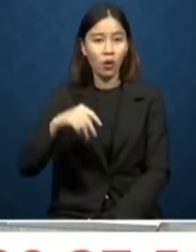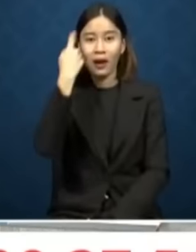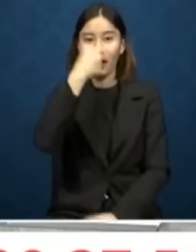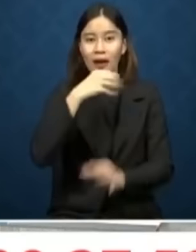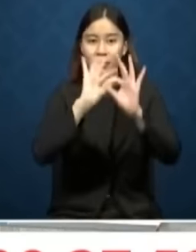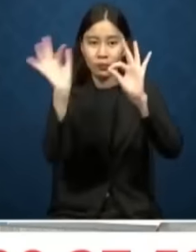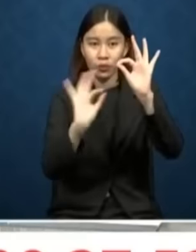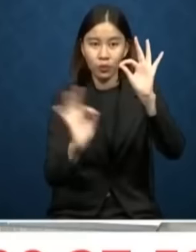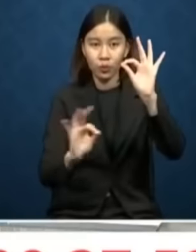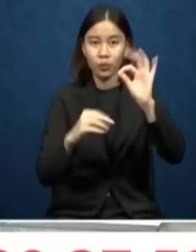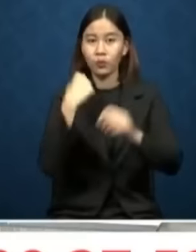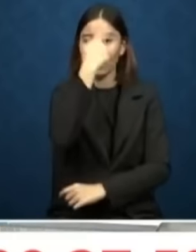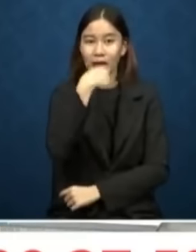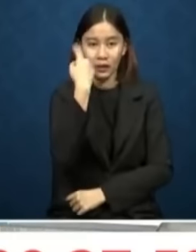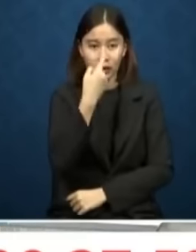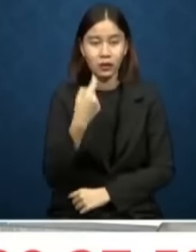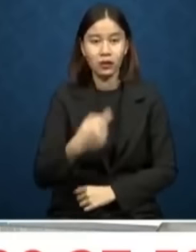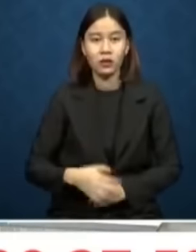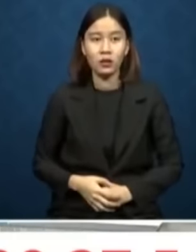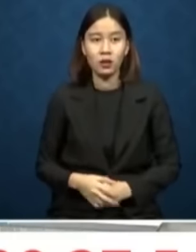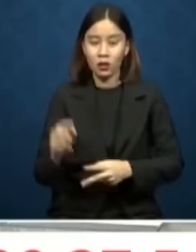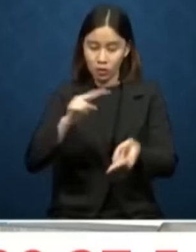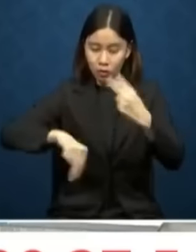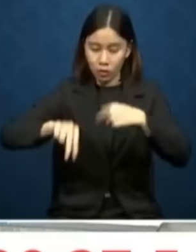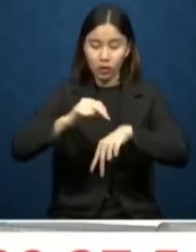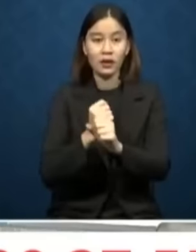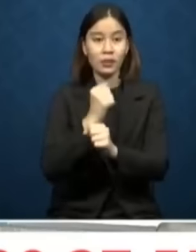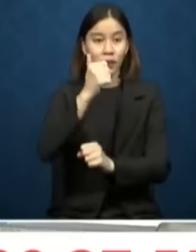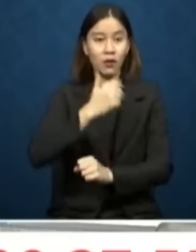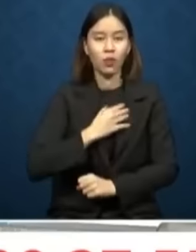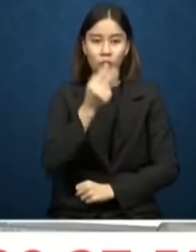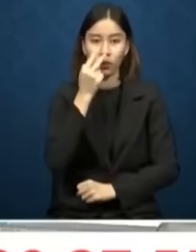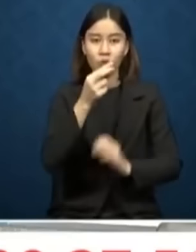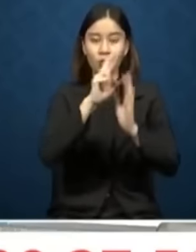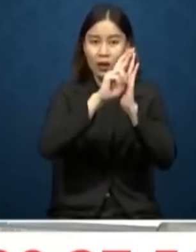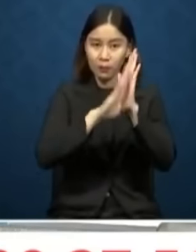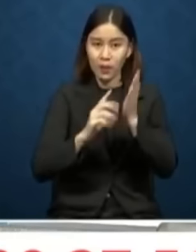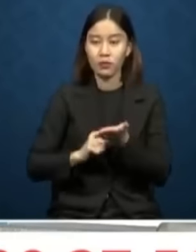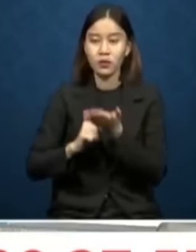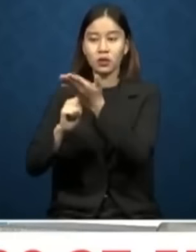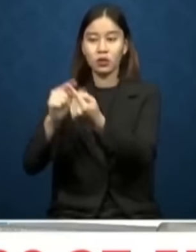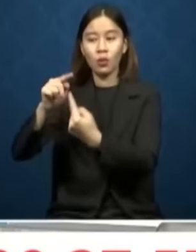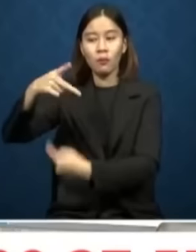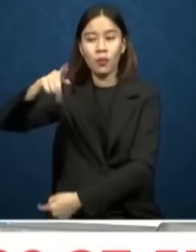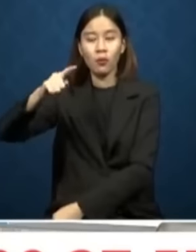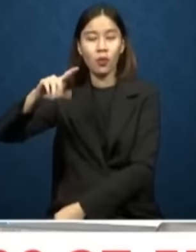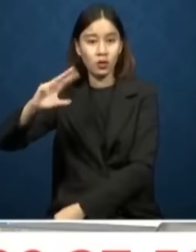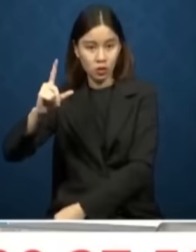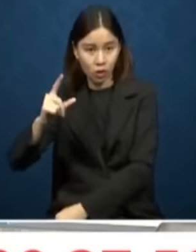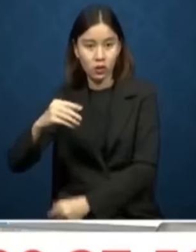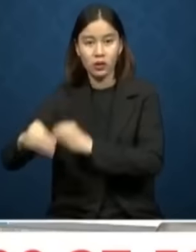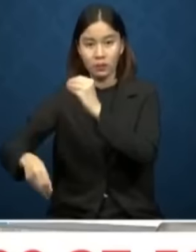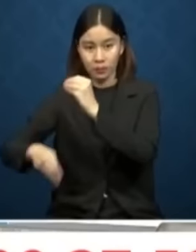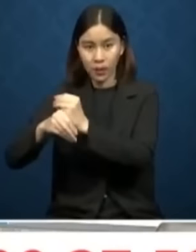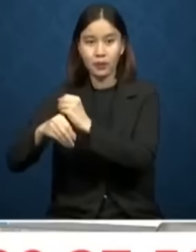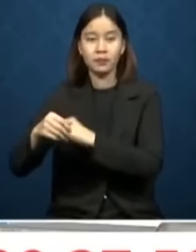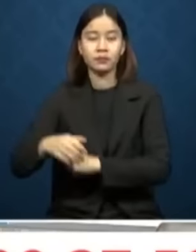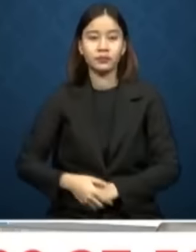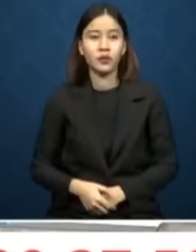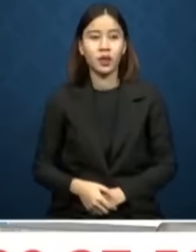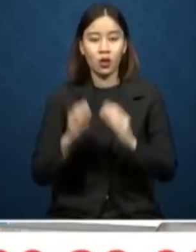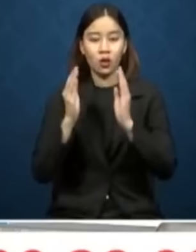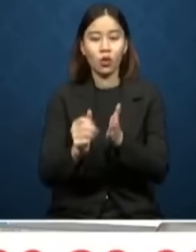นล่ะครับตรวจดูเลยครับผมดูระเบียบแล้วแล้วผมจะยื่นให้ปปช.หลังจากยื่นไปแล้วเพิ่มเติม